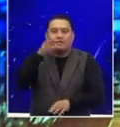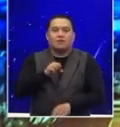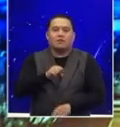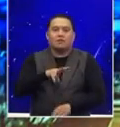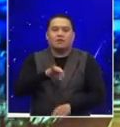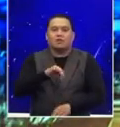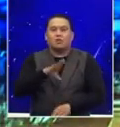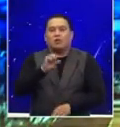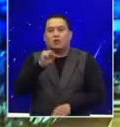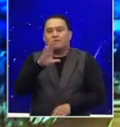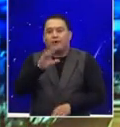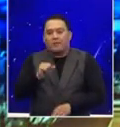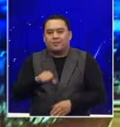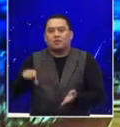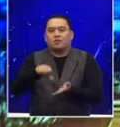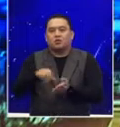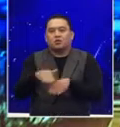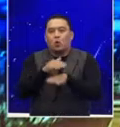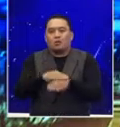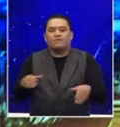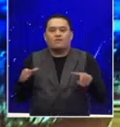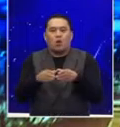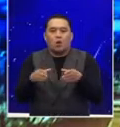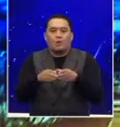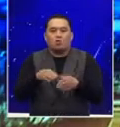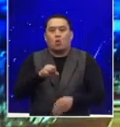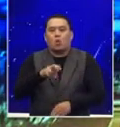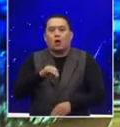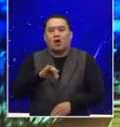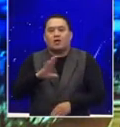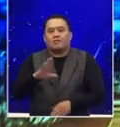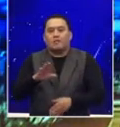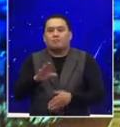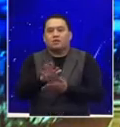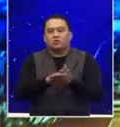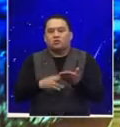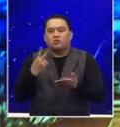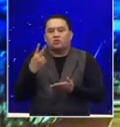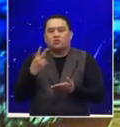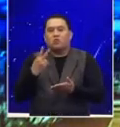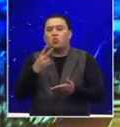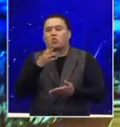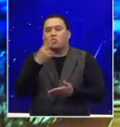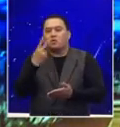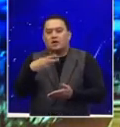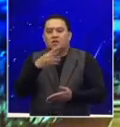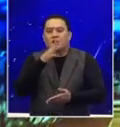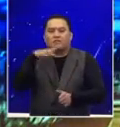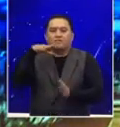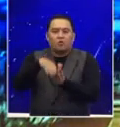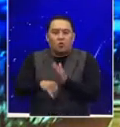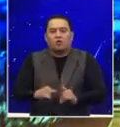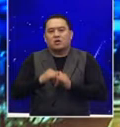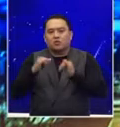Валентине Спиридоновой. Представительница благотворительного фонда имени Кемеля Токаева уже на протяжении двух десятков лет вносит